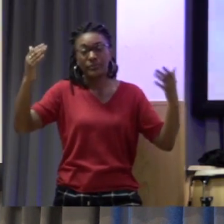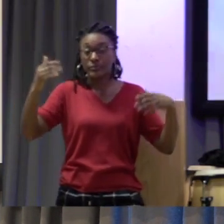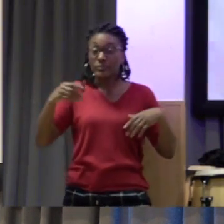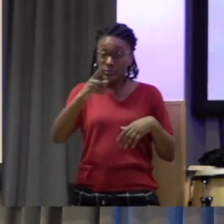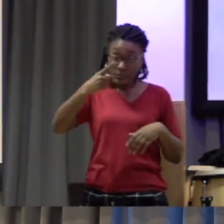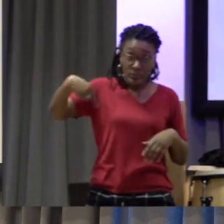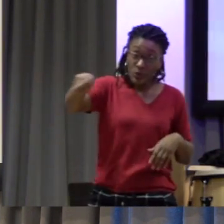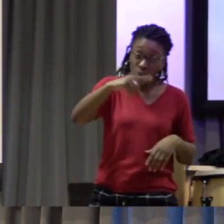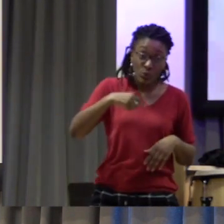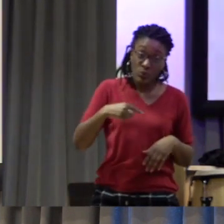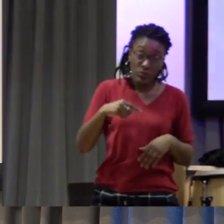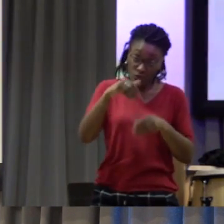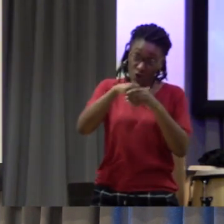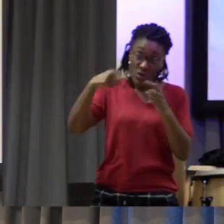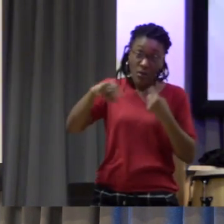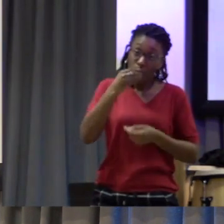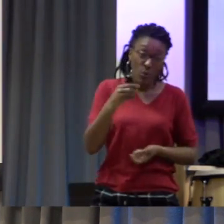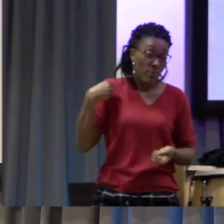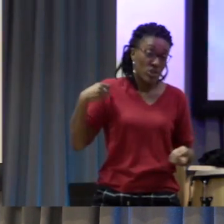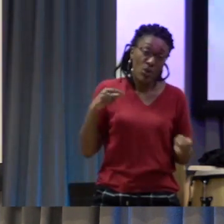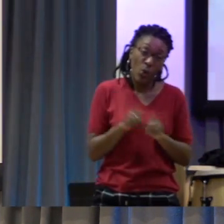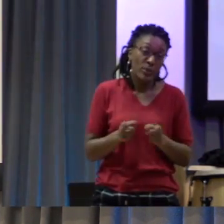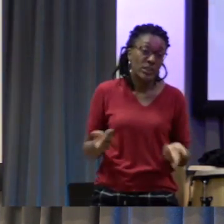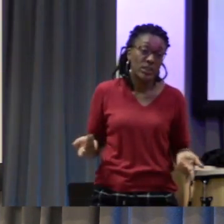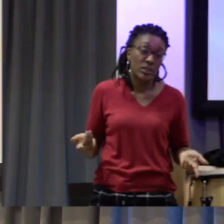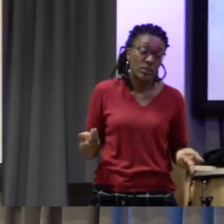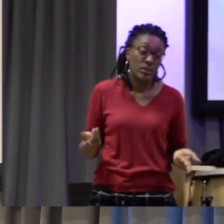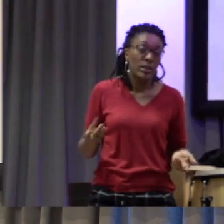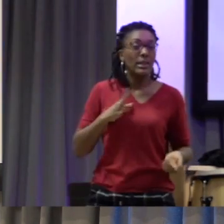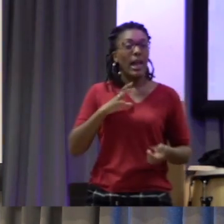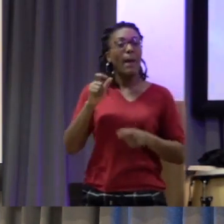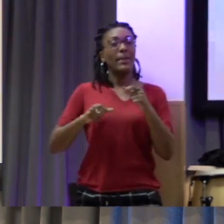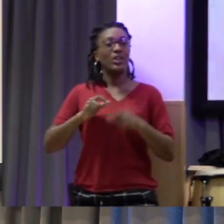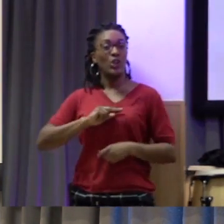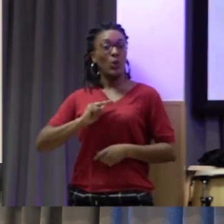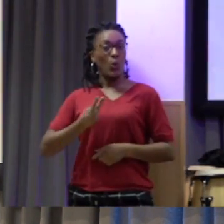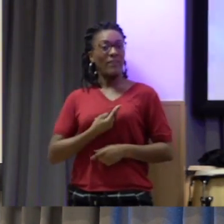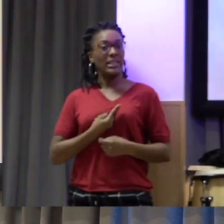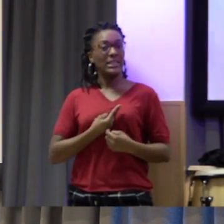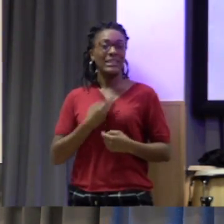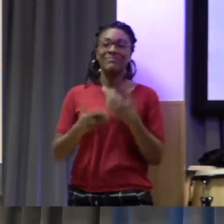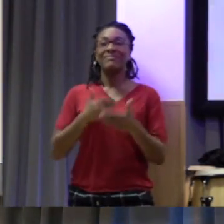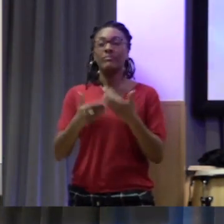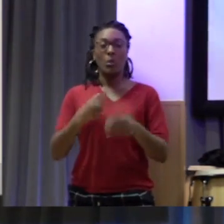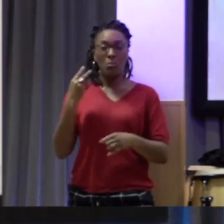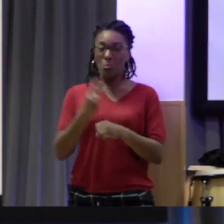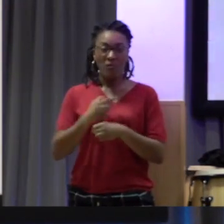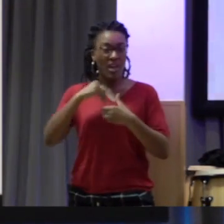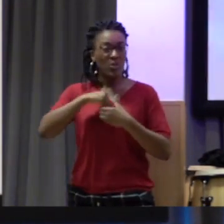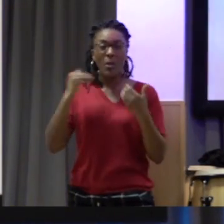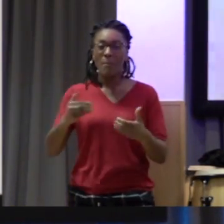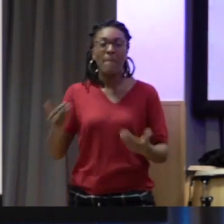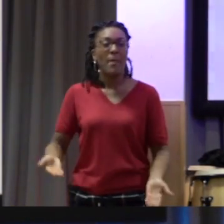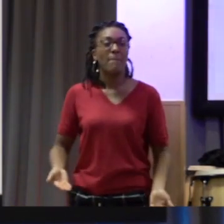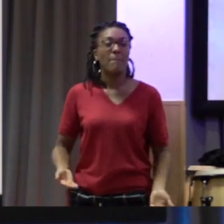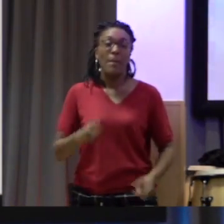fait partie des peuples bons et méchants. Il y en a d'autres qui se convertissent en restant mauvais, et puis d'autres qui étaient déjà bons et